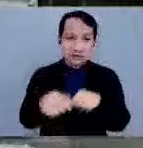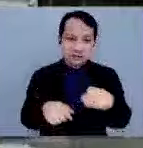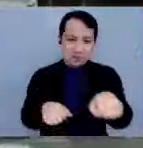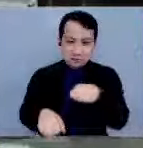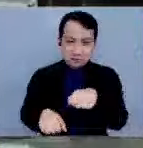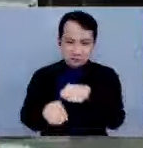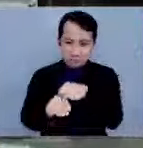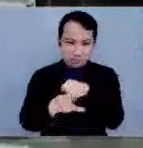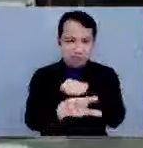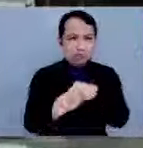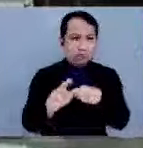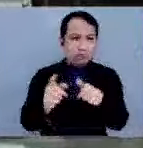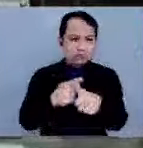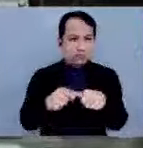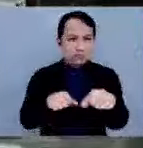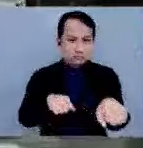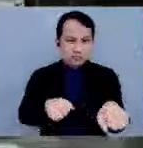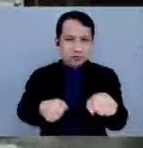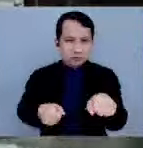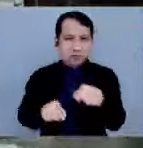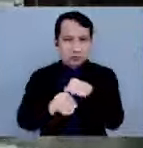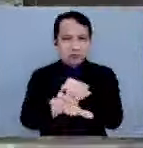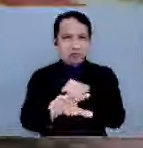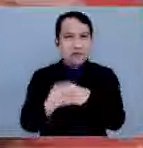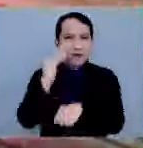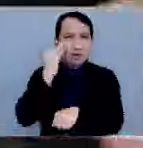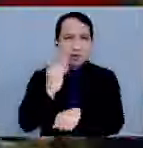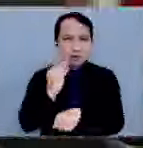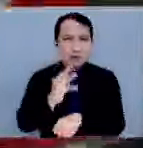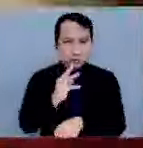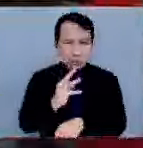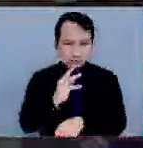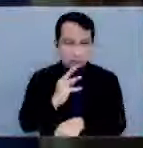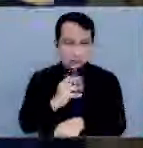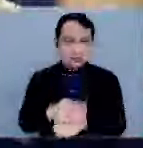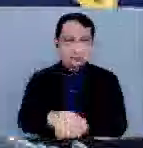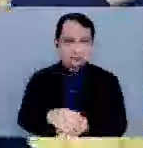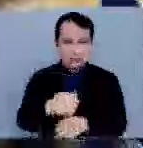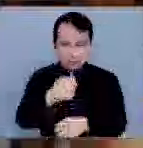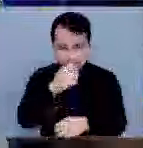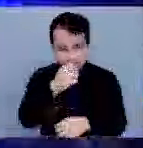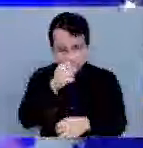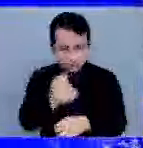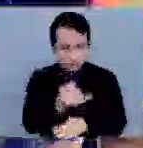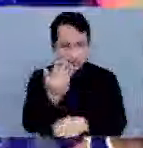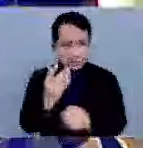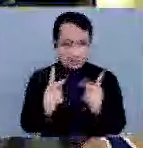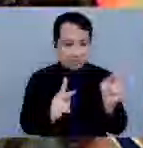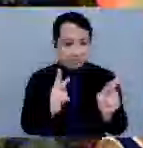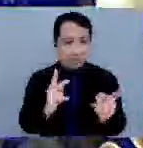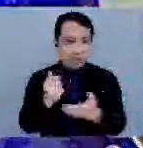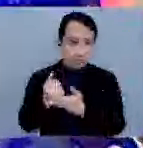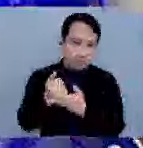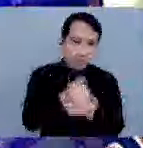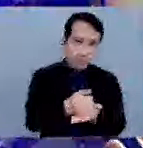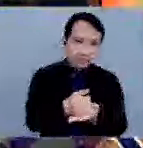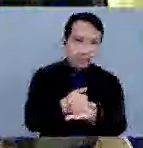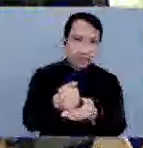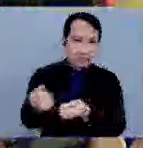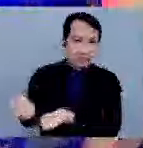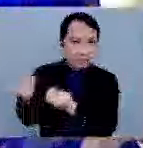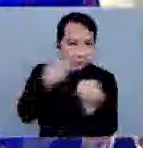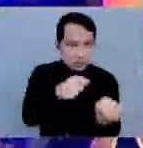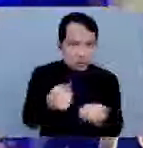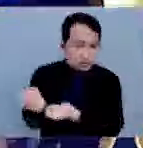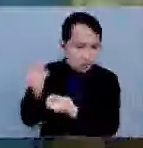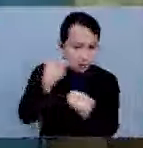kinalaunan nakulangan na po tayo ng tubig. Ang ibang residente, tumulong na sa pag-iigib ng tubig para isalin sa